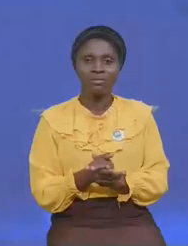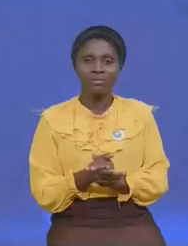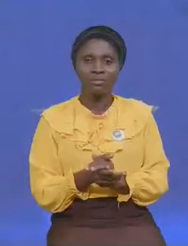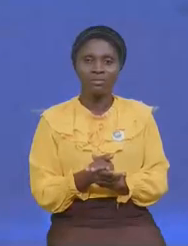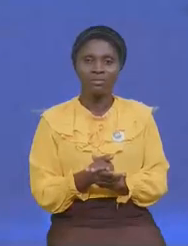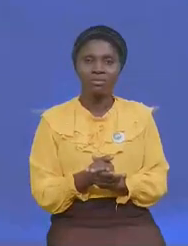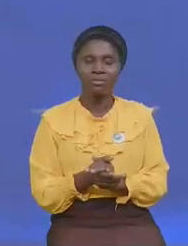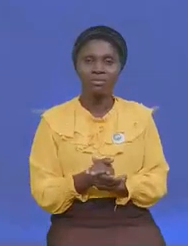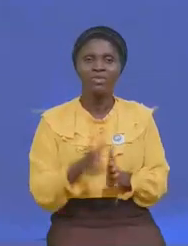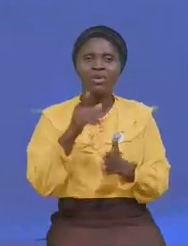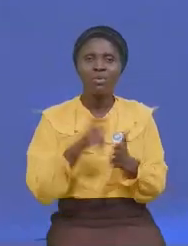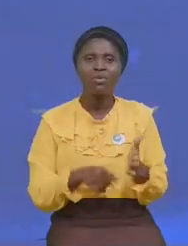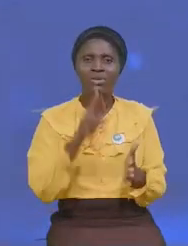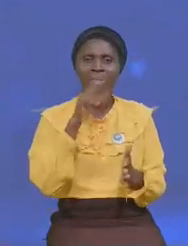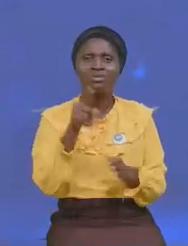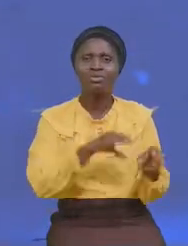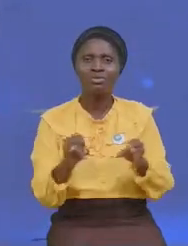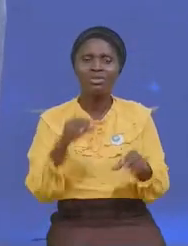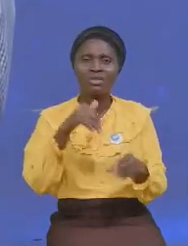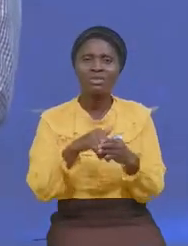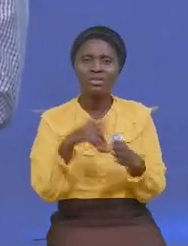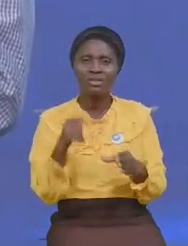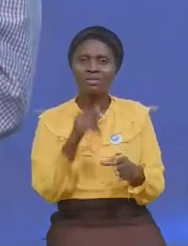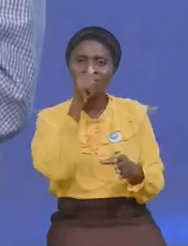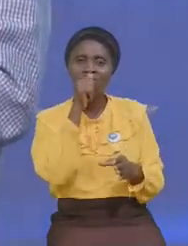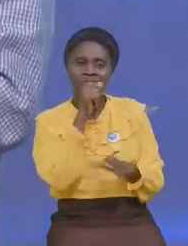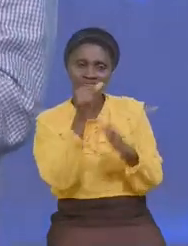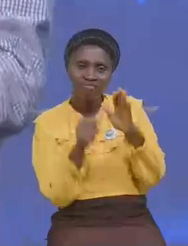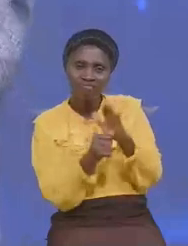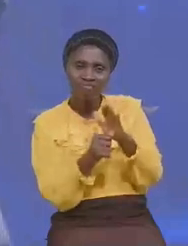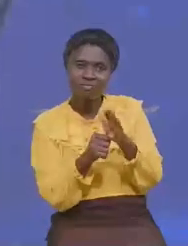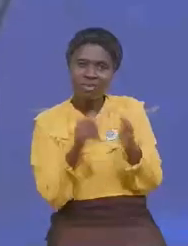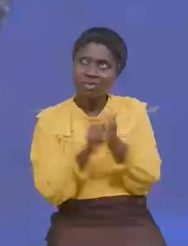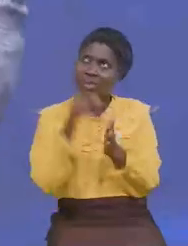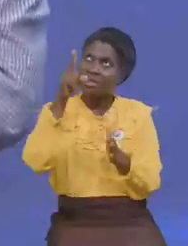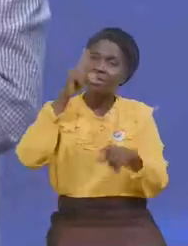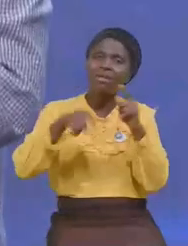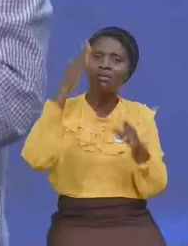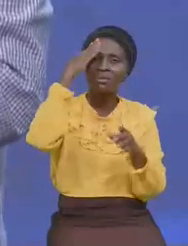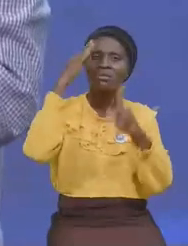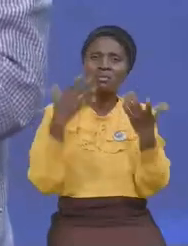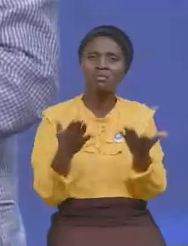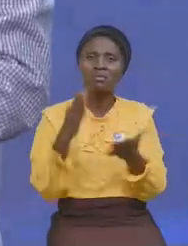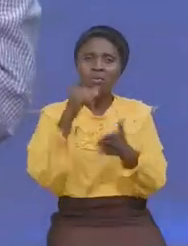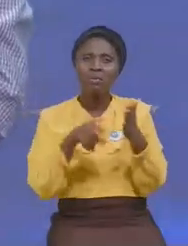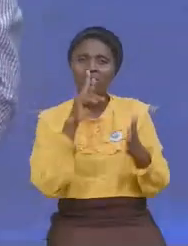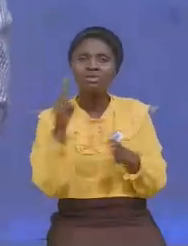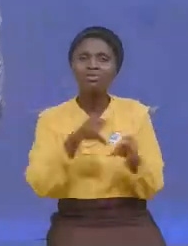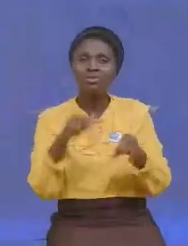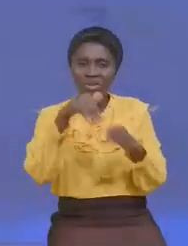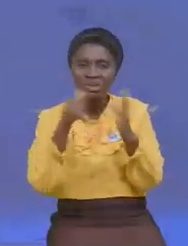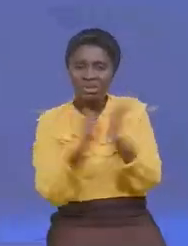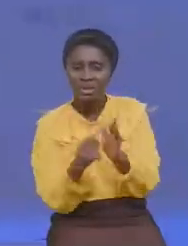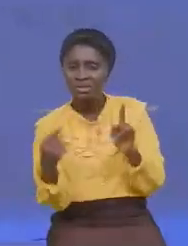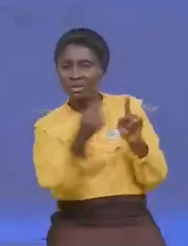Que peux-tu faire dans le secret sans qu'il le sache? Qu'est-ce que tu peux faire dans ton coin là-bas, à